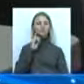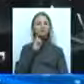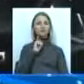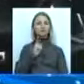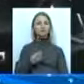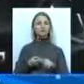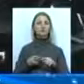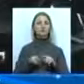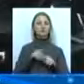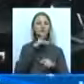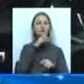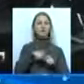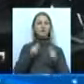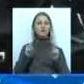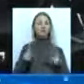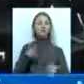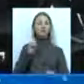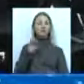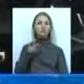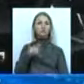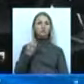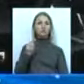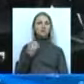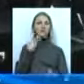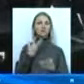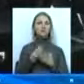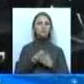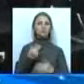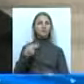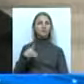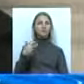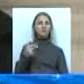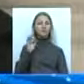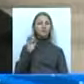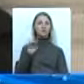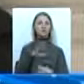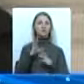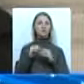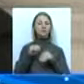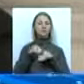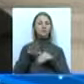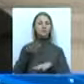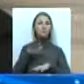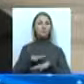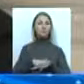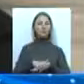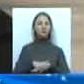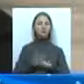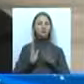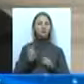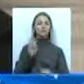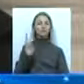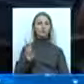депозитті доллардан гөрі теңгемен ашуды ұйғаруда. Осылайша бүгінде өңір банктеріндегі депозиттердің 33% ғана доллармен, қалғаны